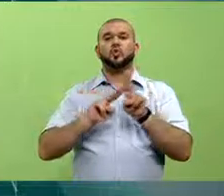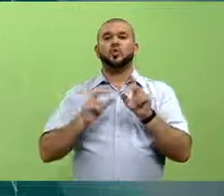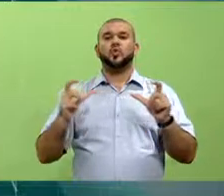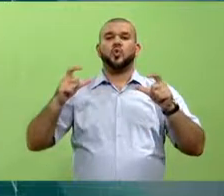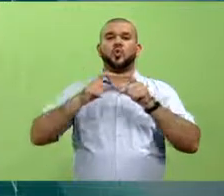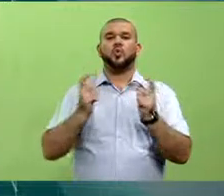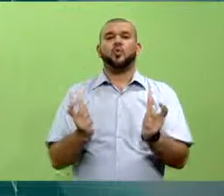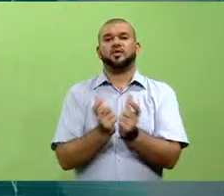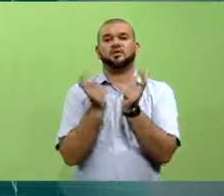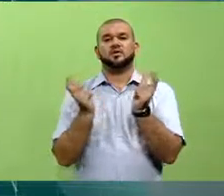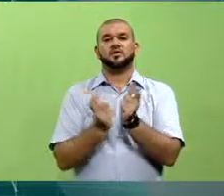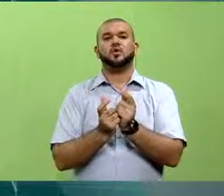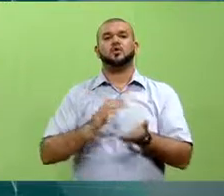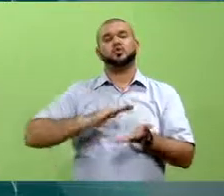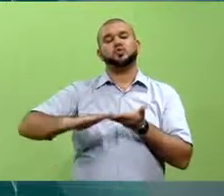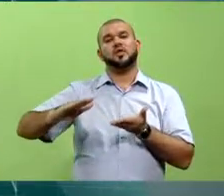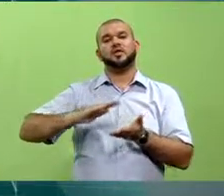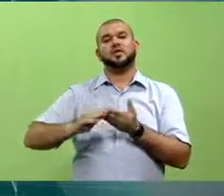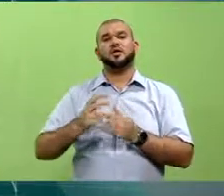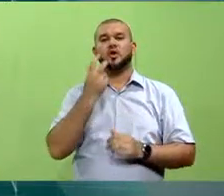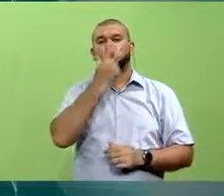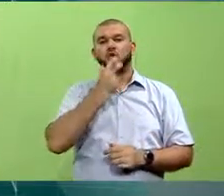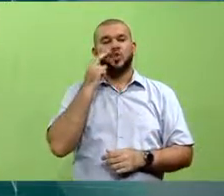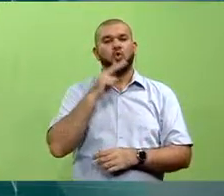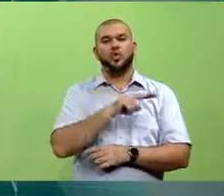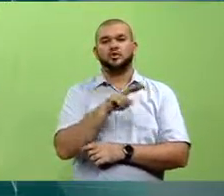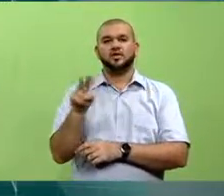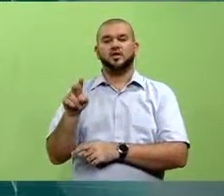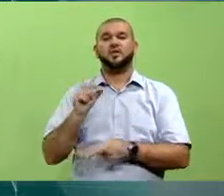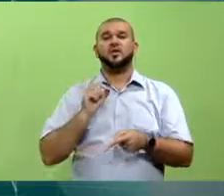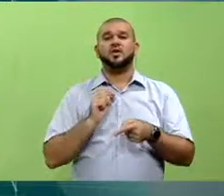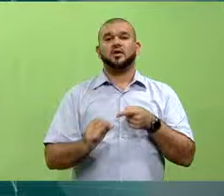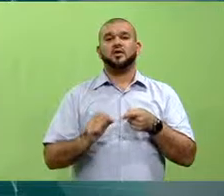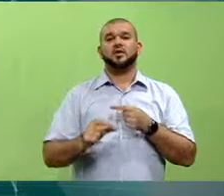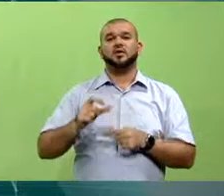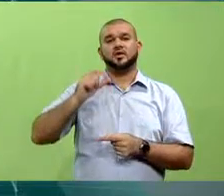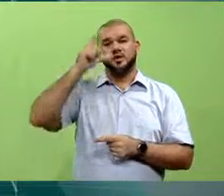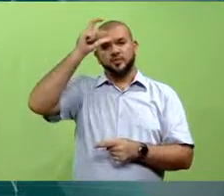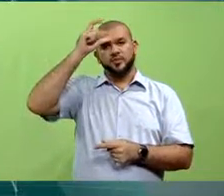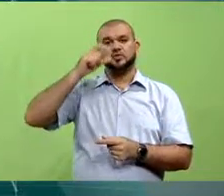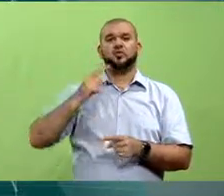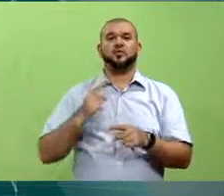müzik grubu Türkçe ve Rumca şarkılar söyledi.